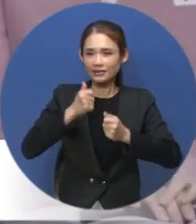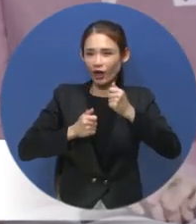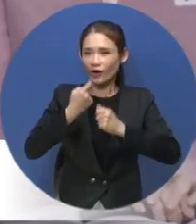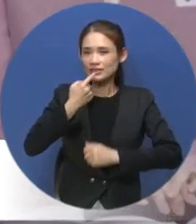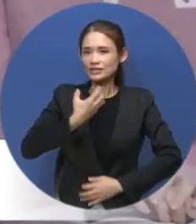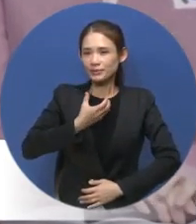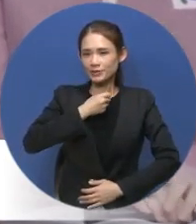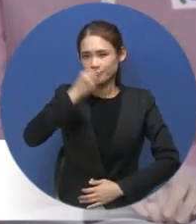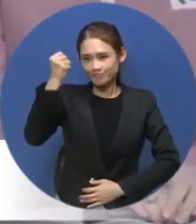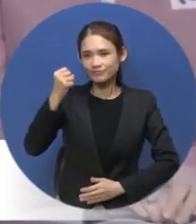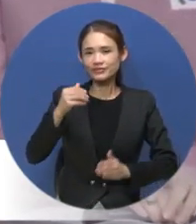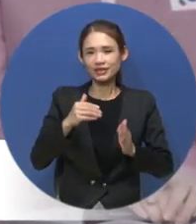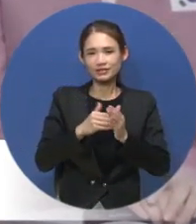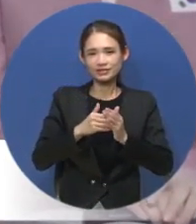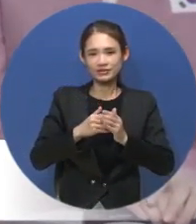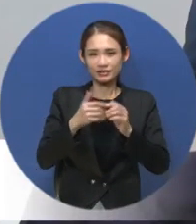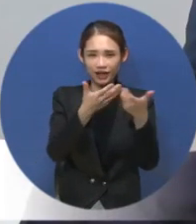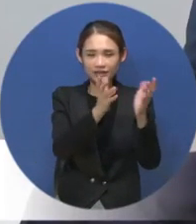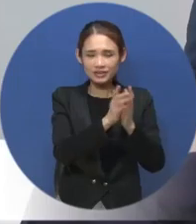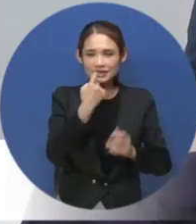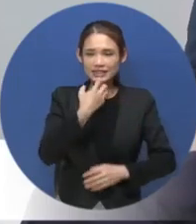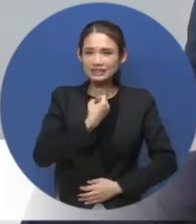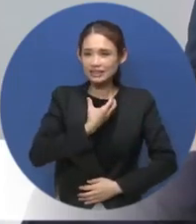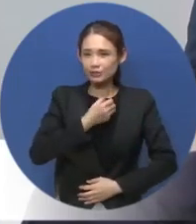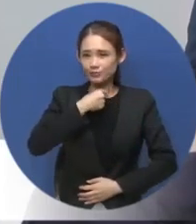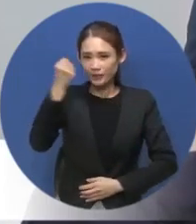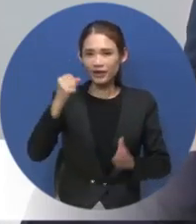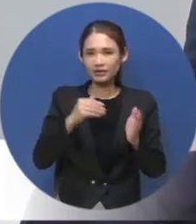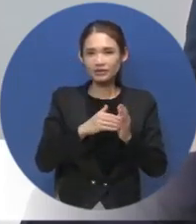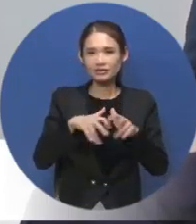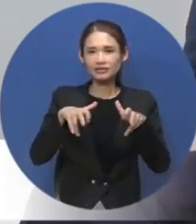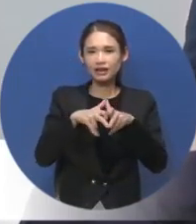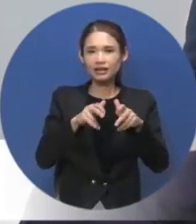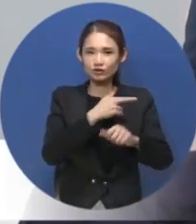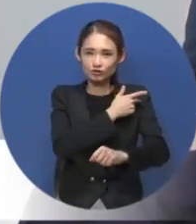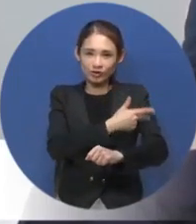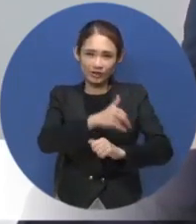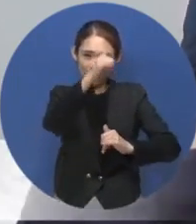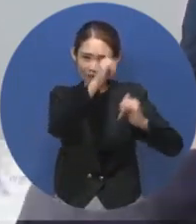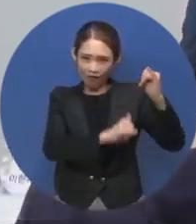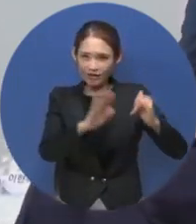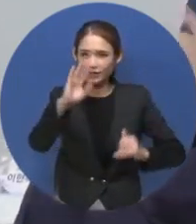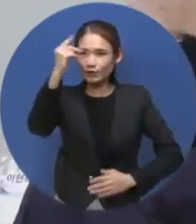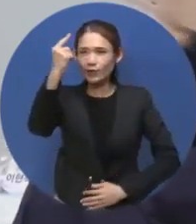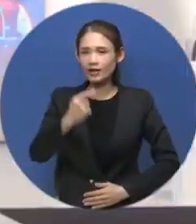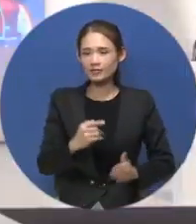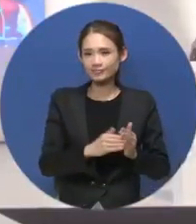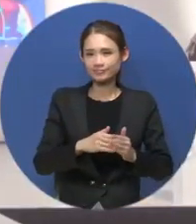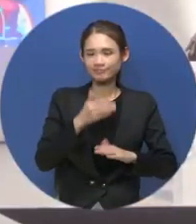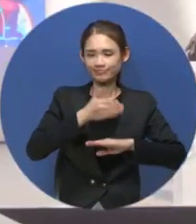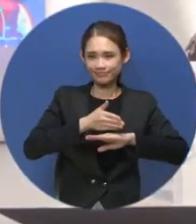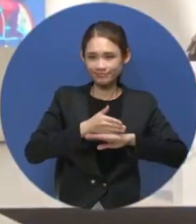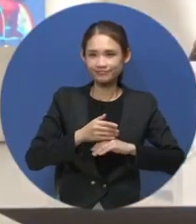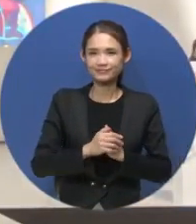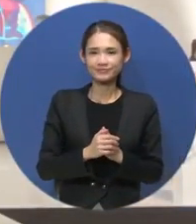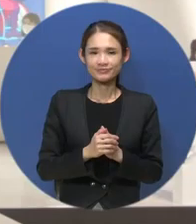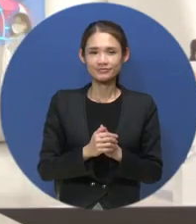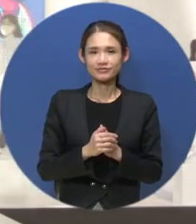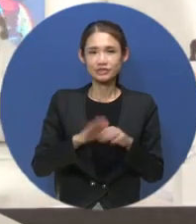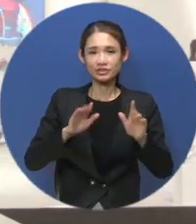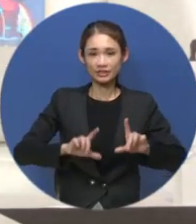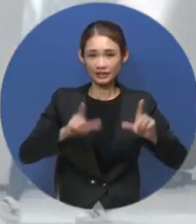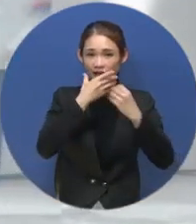정말 최선을 다해서 훈련에 임하고 있는데요. 그동안 이제 성적을 잘 내서 저희도 그걸 그대로